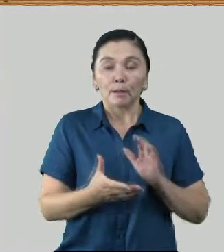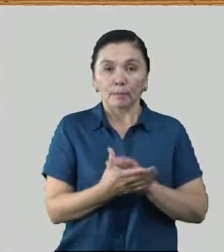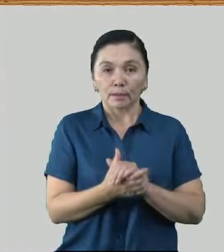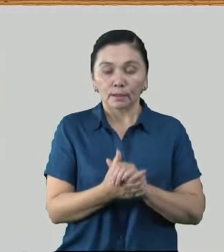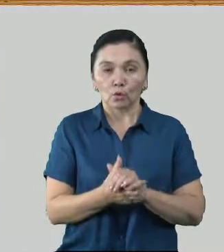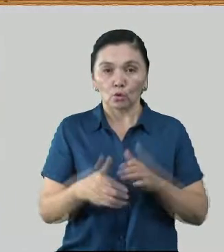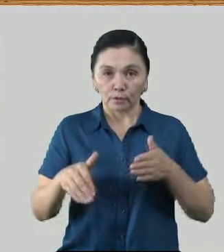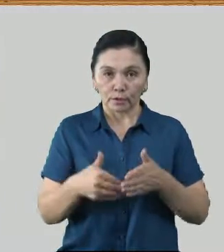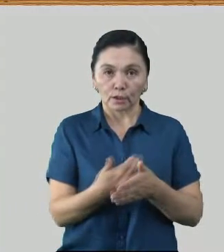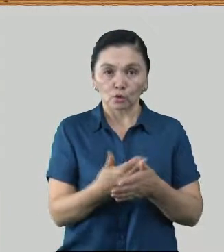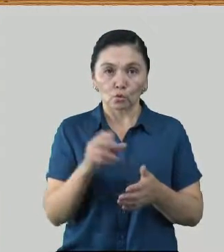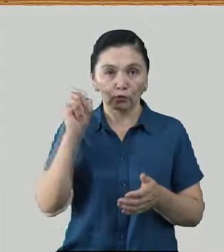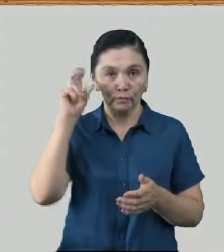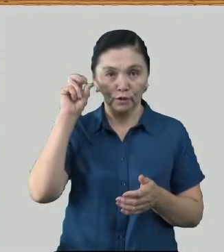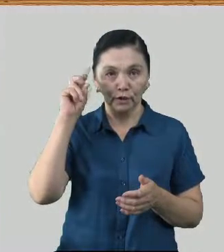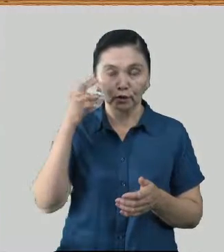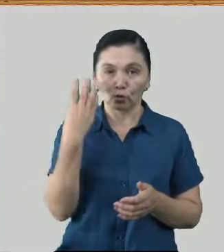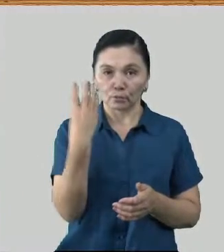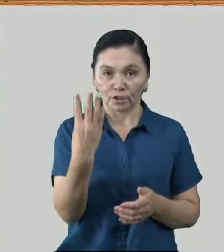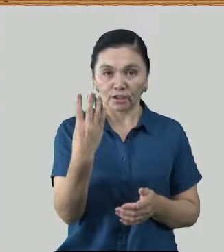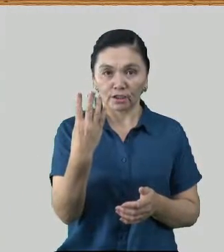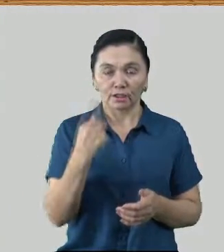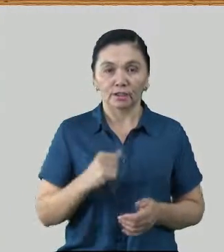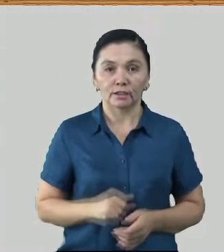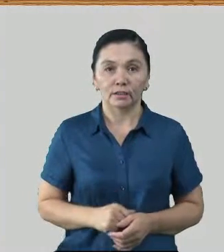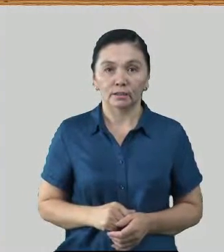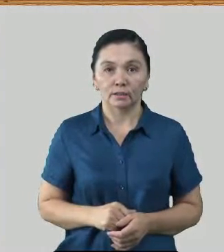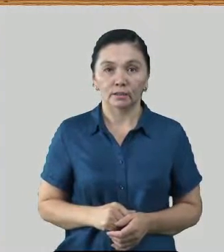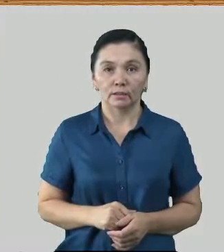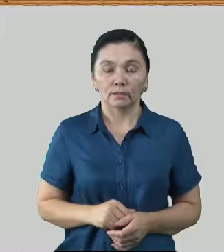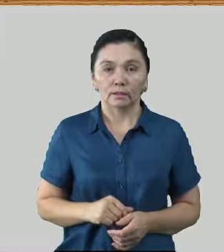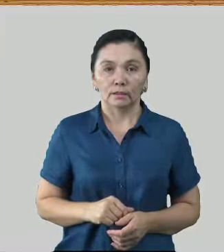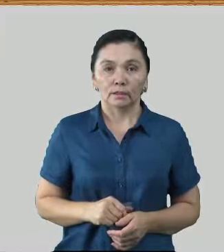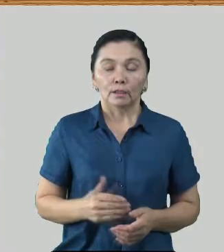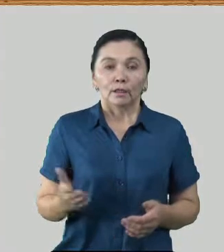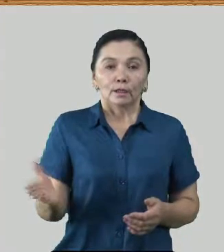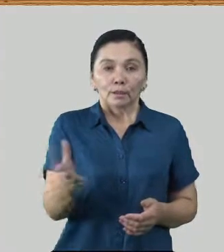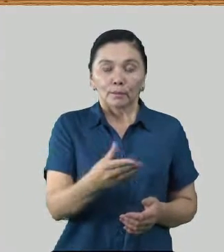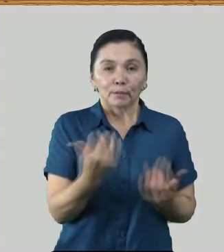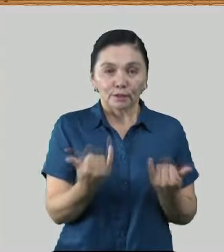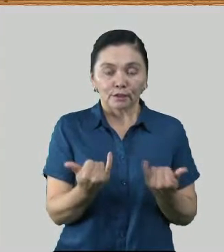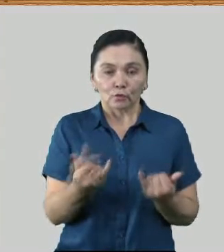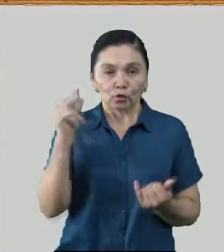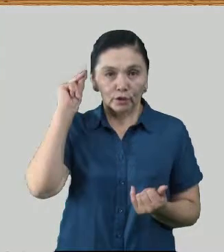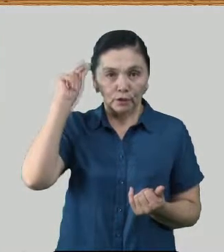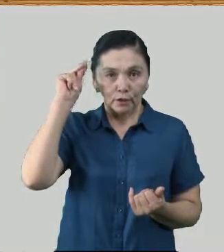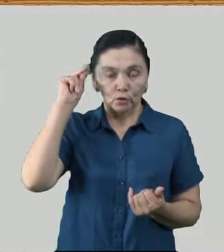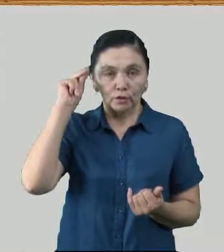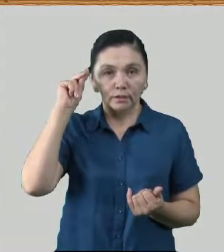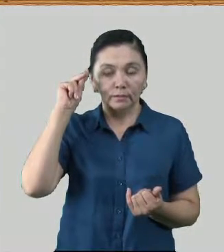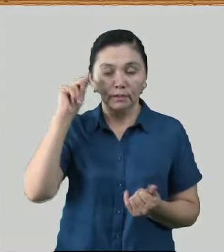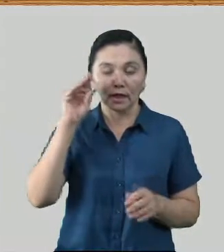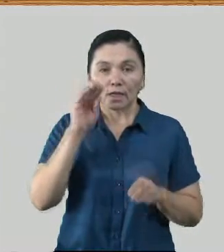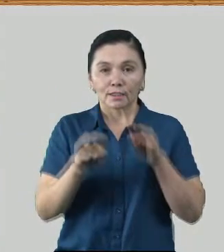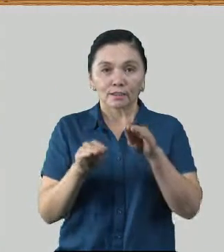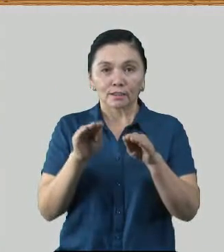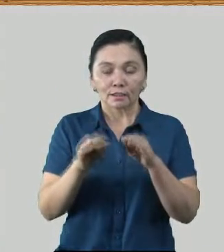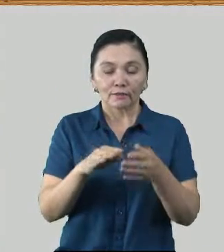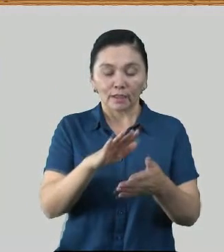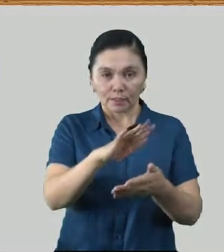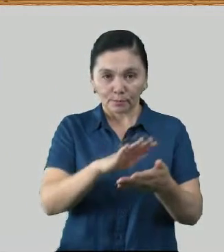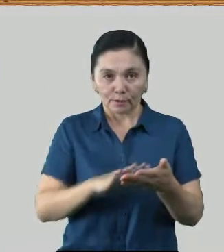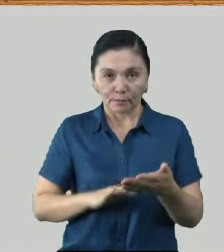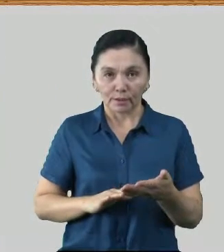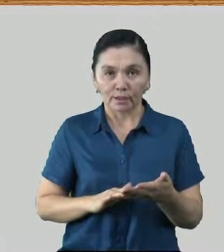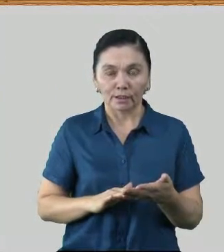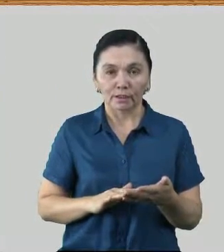с новым числом 4. Мы сегодня научимся составлять примеры с этим